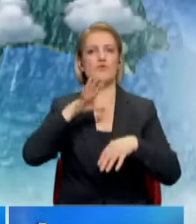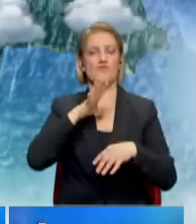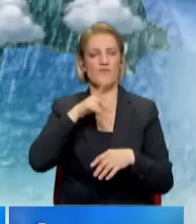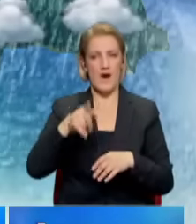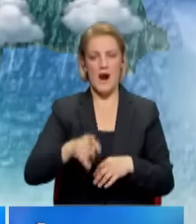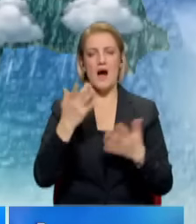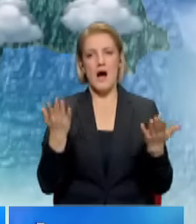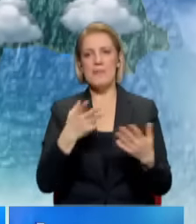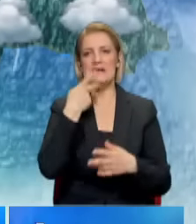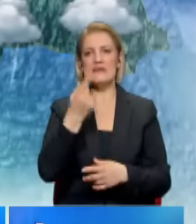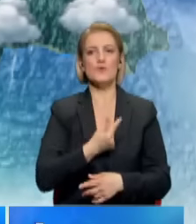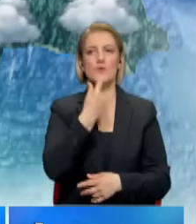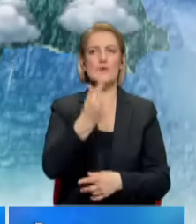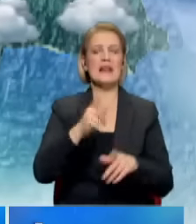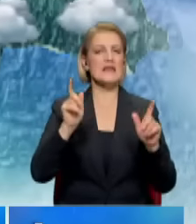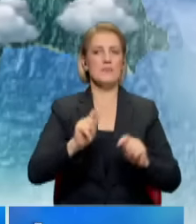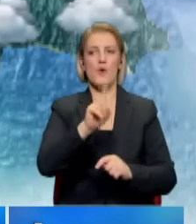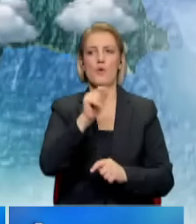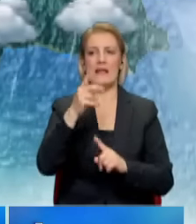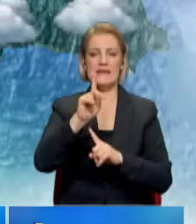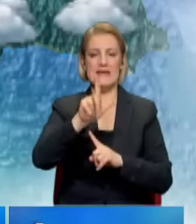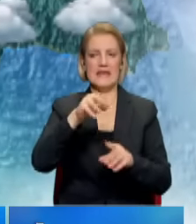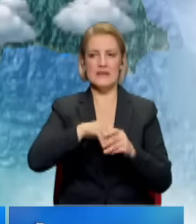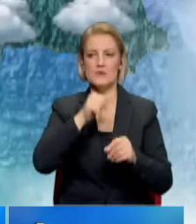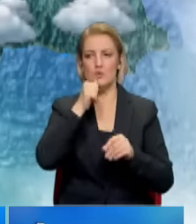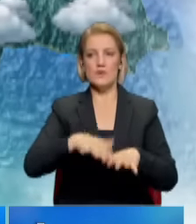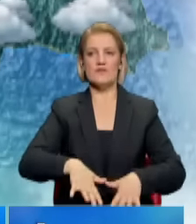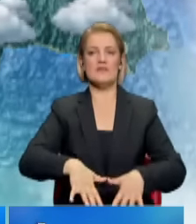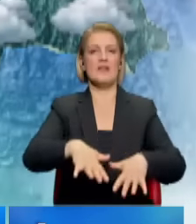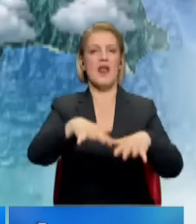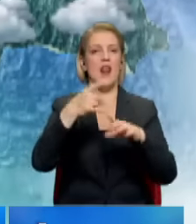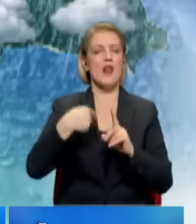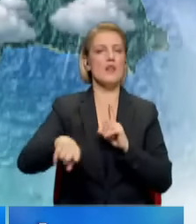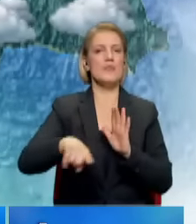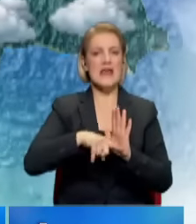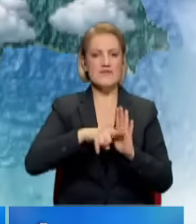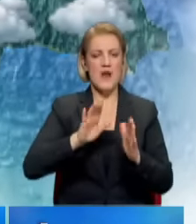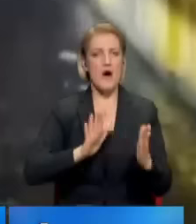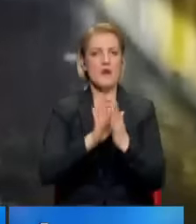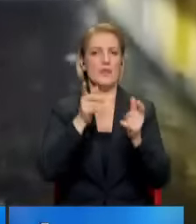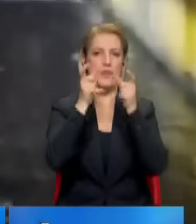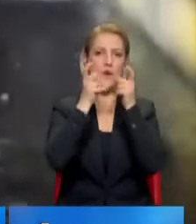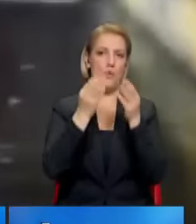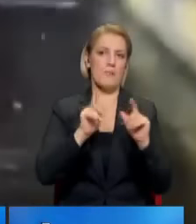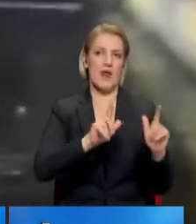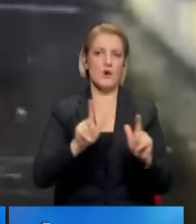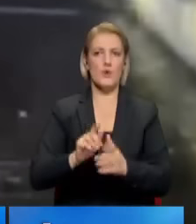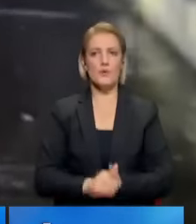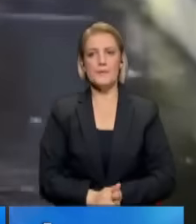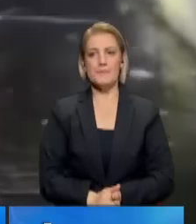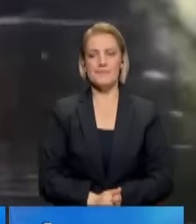olmayacak. Ancak sarı kod uyarılarının yapıldığı 16 il için sel, su baskını gibi olumsuzluklara karşı dikkatli olunmalı.